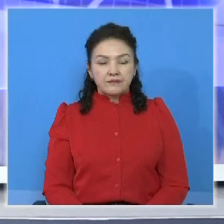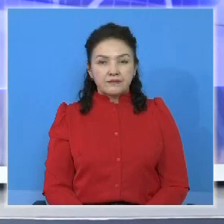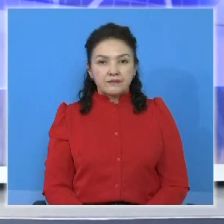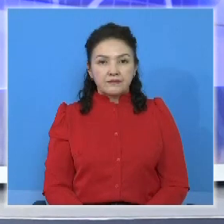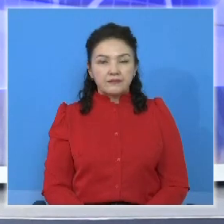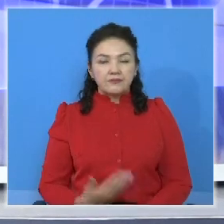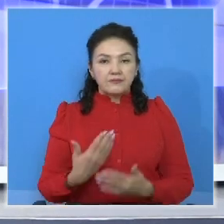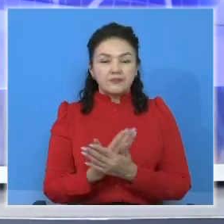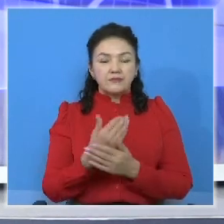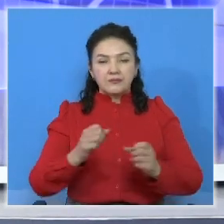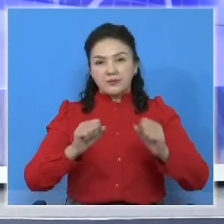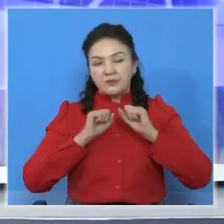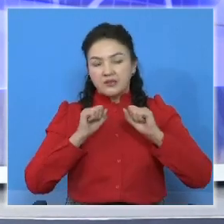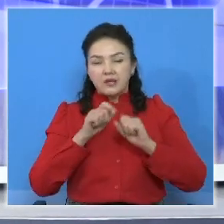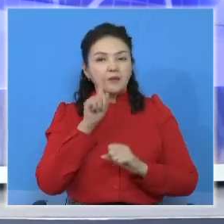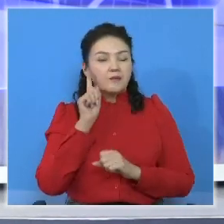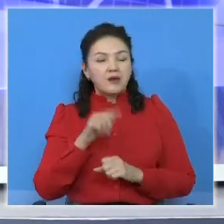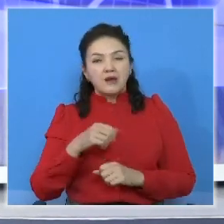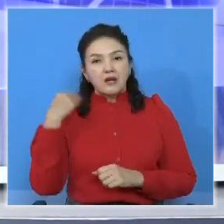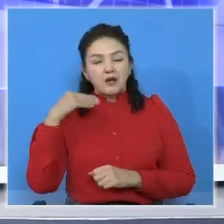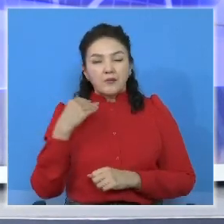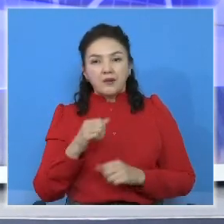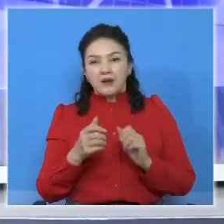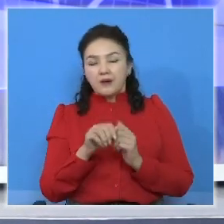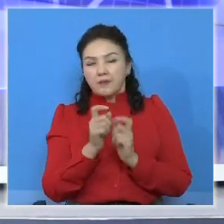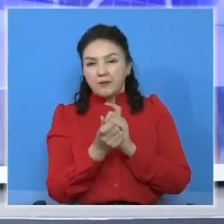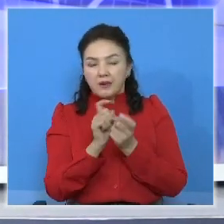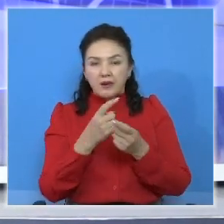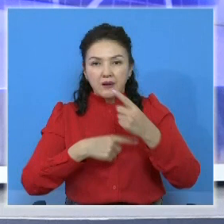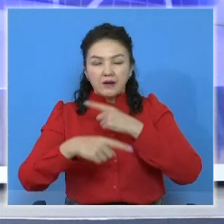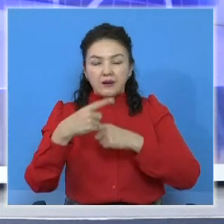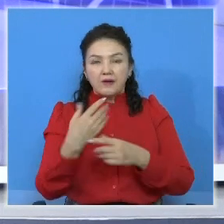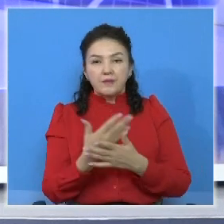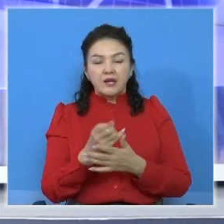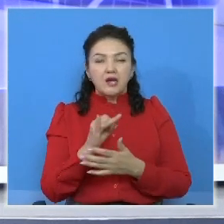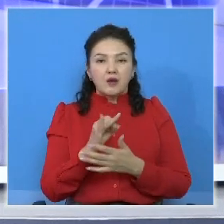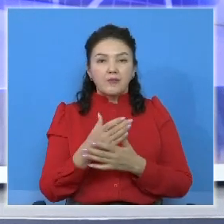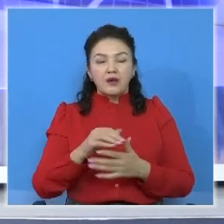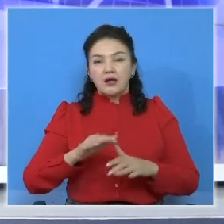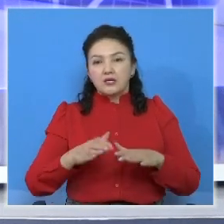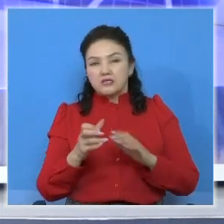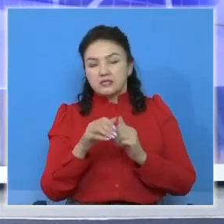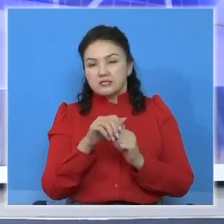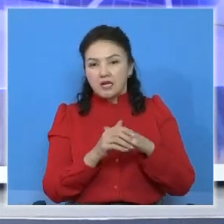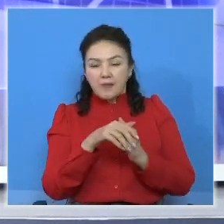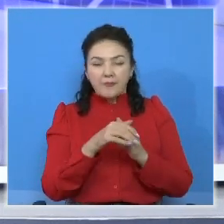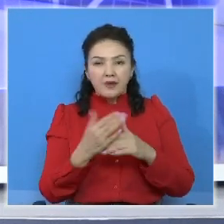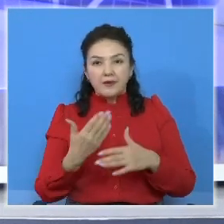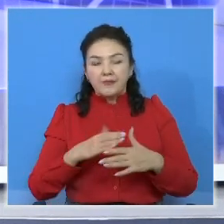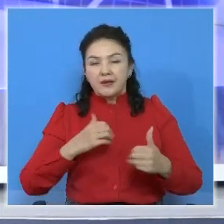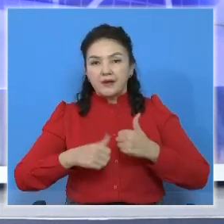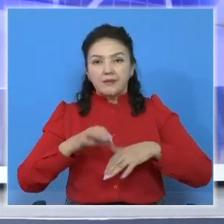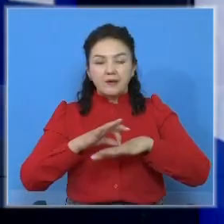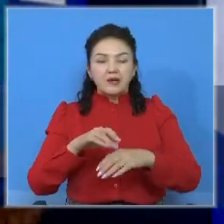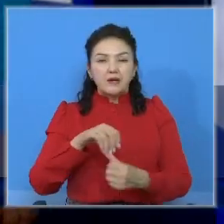и о новостях спорта молодой актюбинец борец и океан Мирас вернулся с чемпионата мира по самбо отметим что соревнования